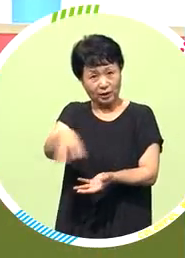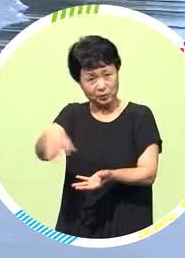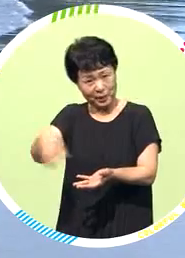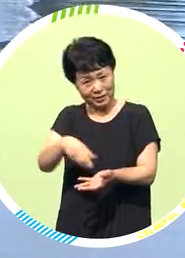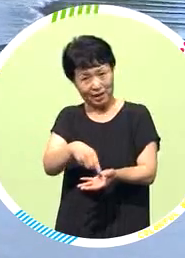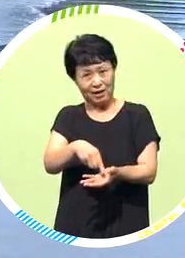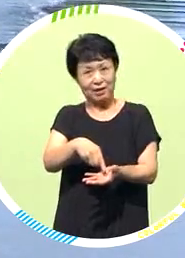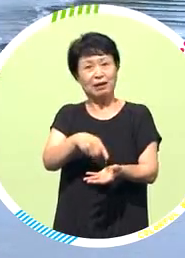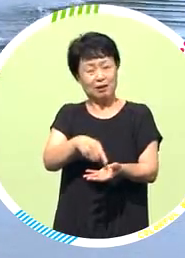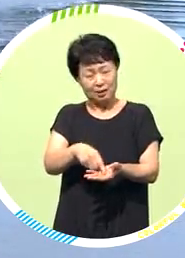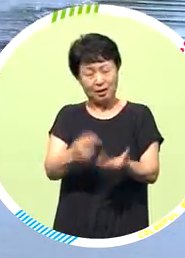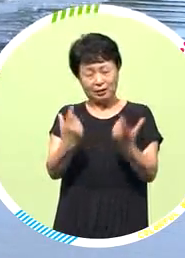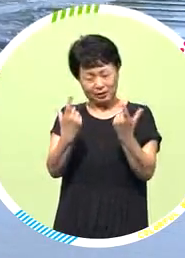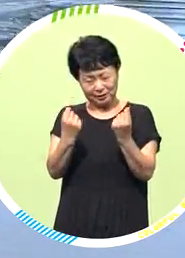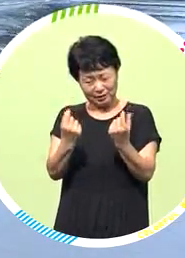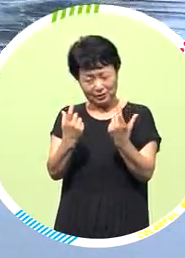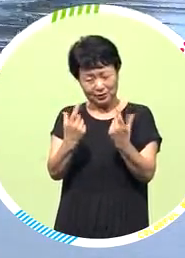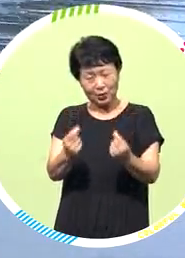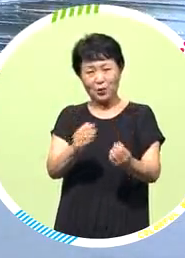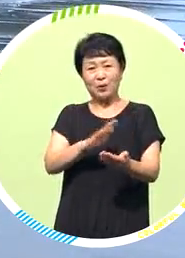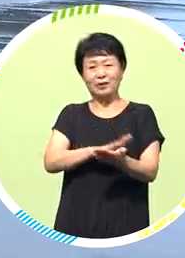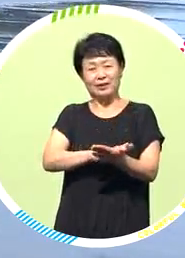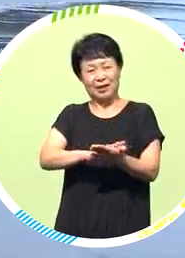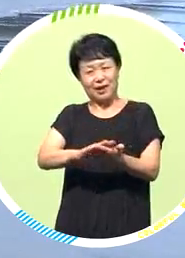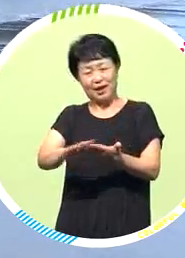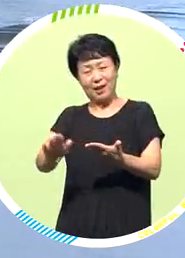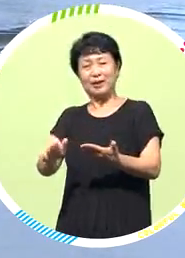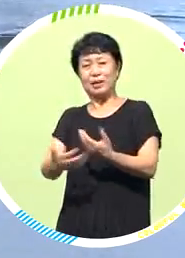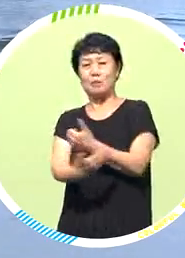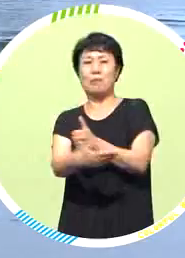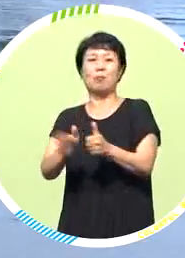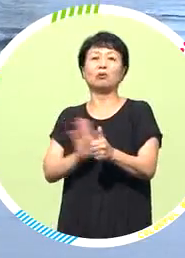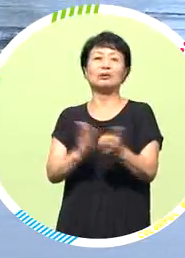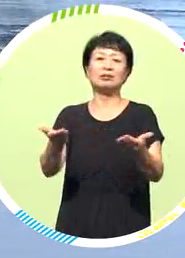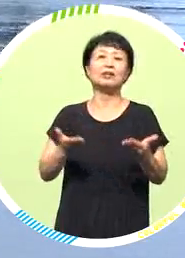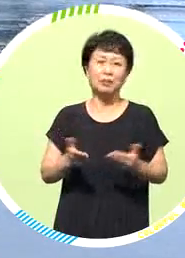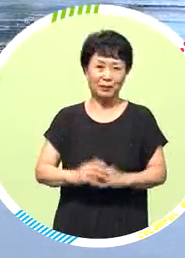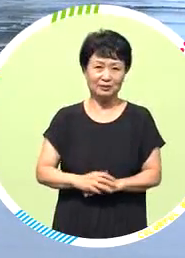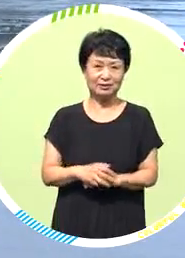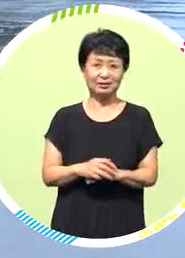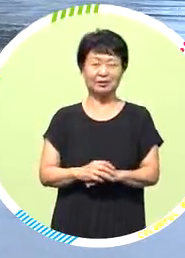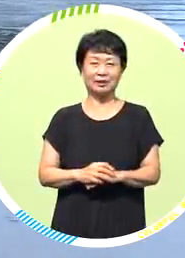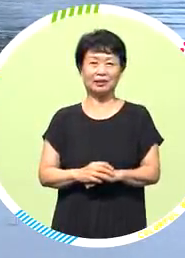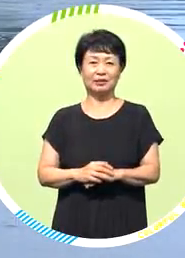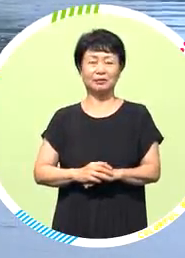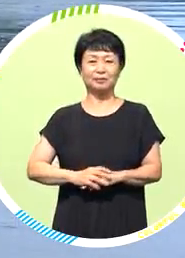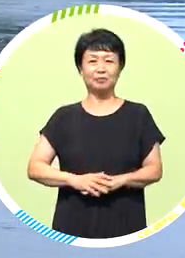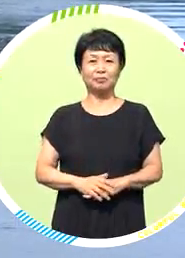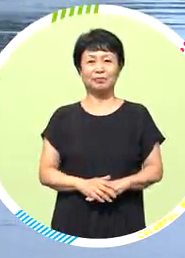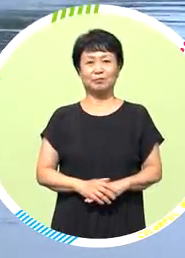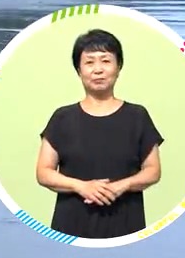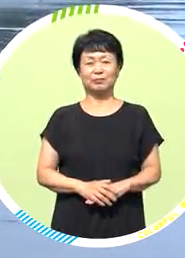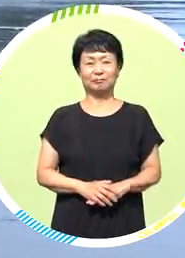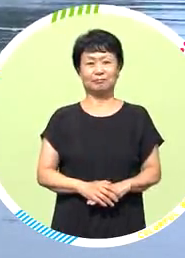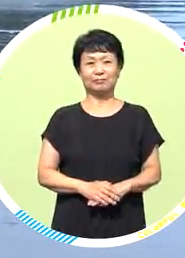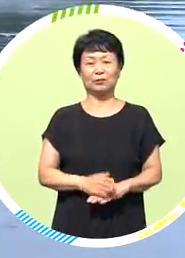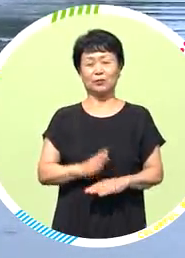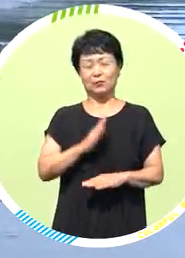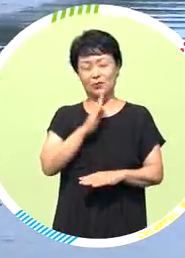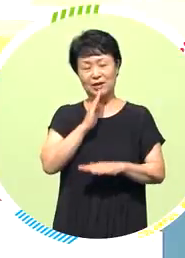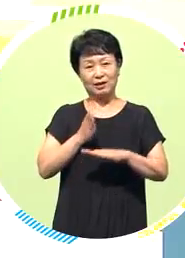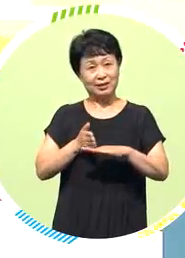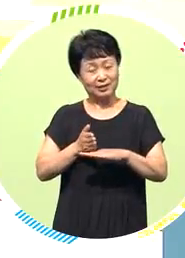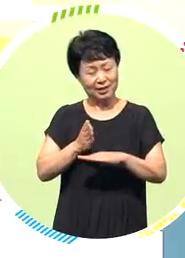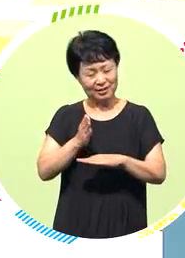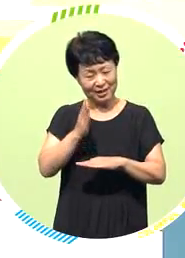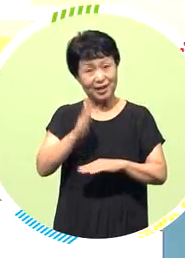かね、しっかりと皆さんがね綺麗にしてね浜を守ってくださってる、だから今の江ノ島があるんですよね。 ね、本当ありがたいこと